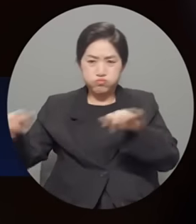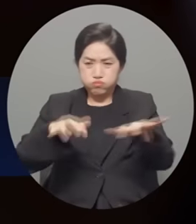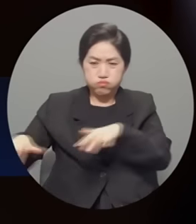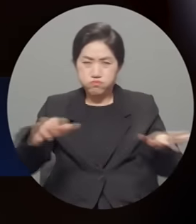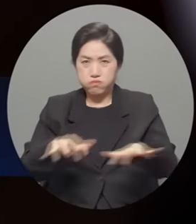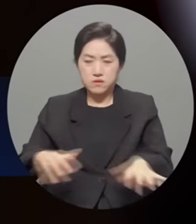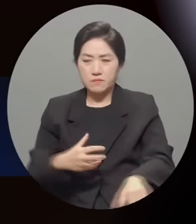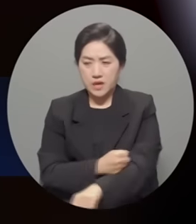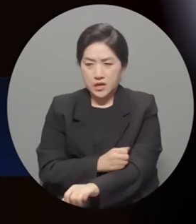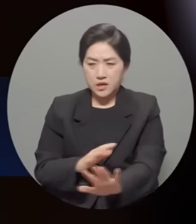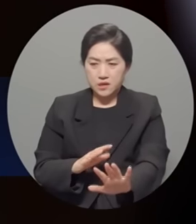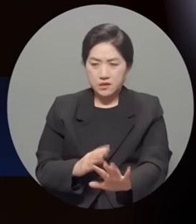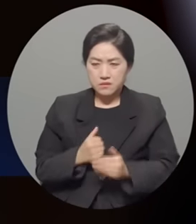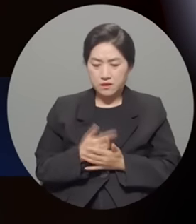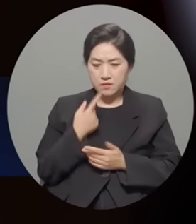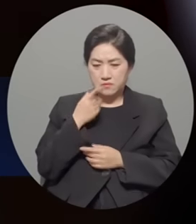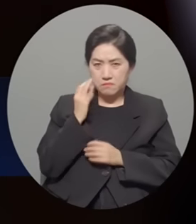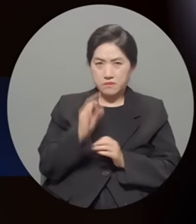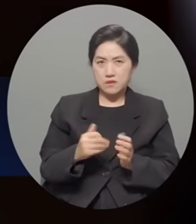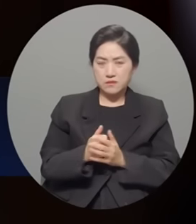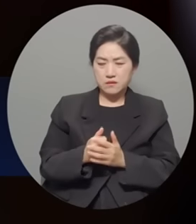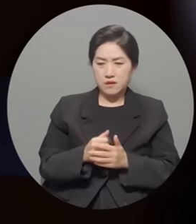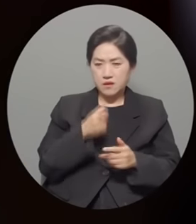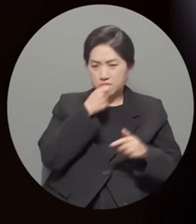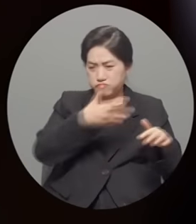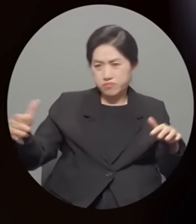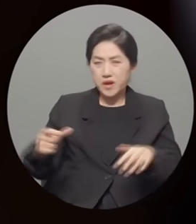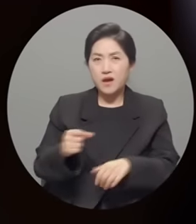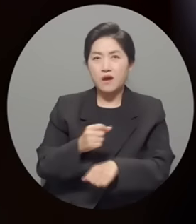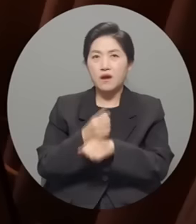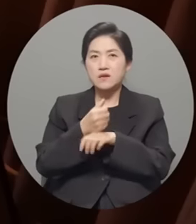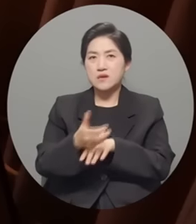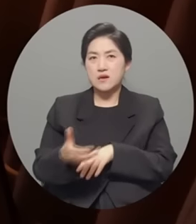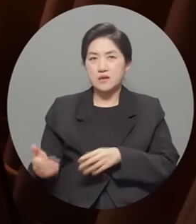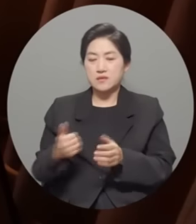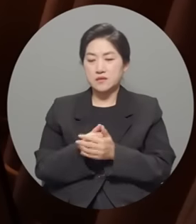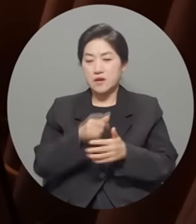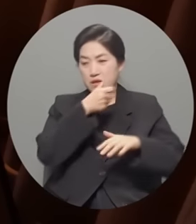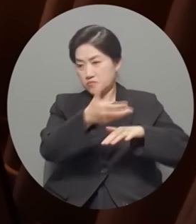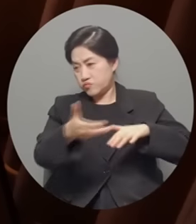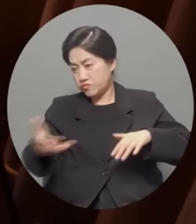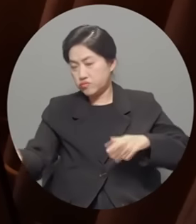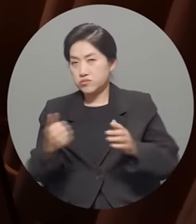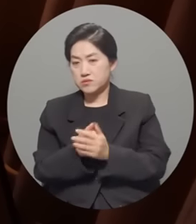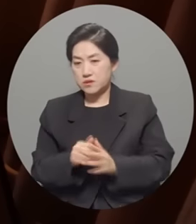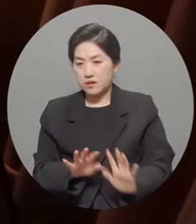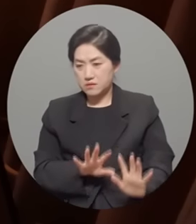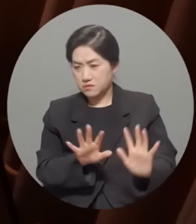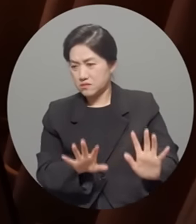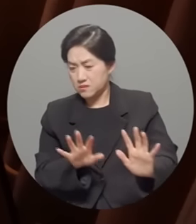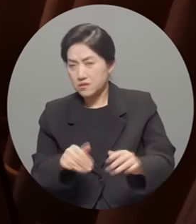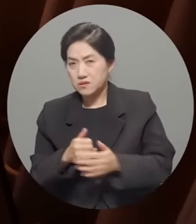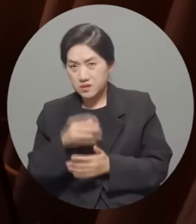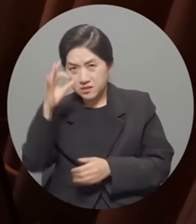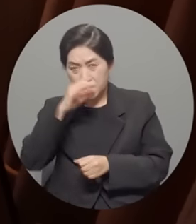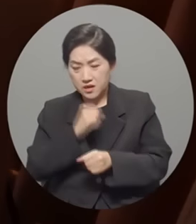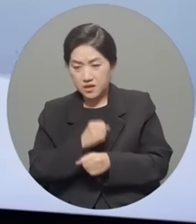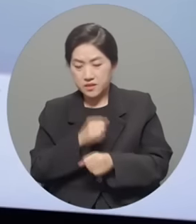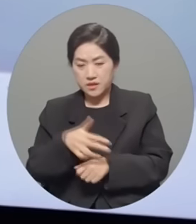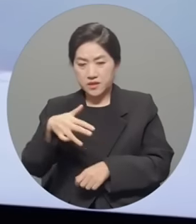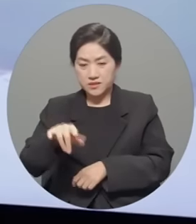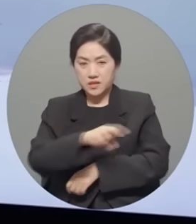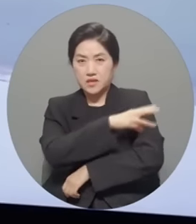보기에도 물살도 빠른 강. 하류 쪽으로 내려가면서 실종자를 찾던 이 씨는 최상병이